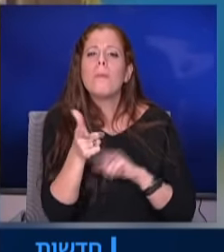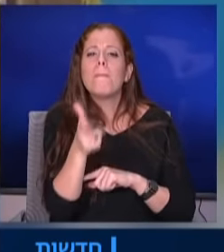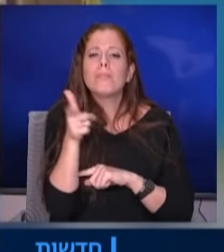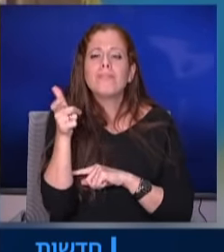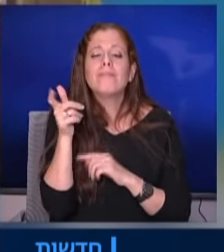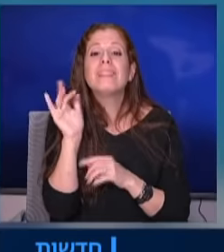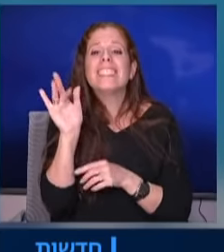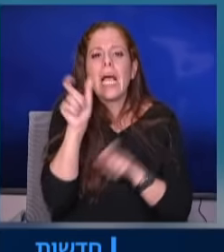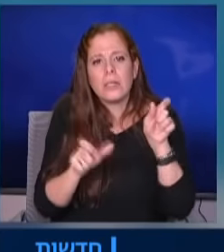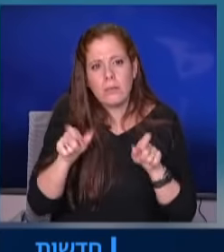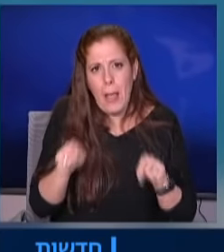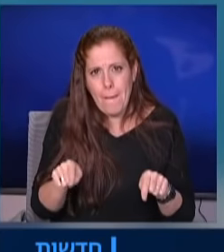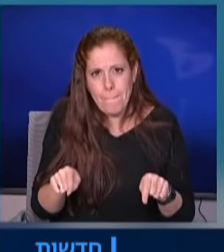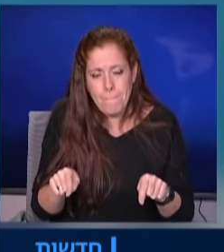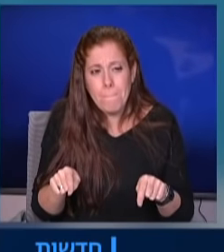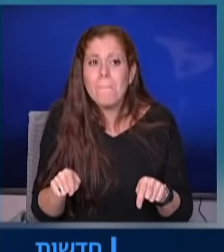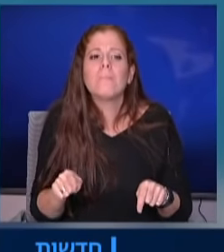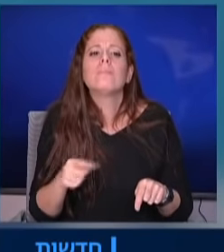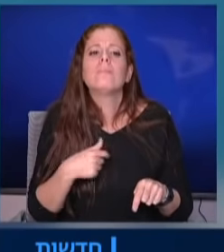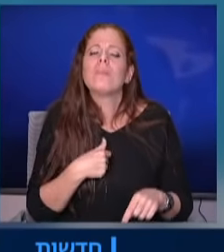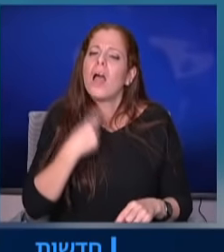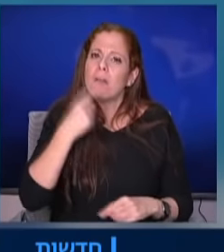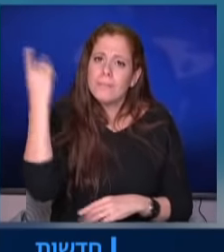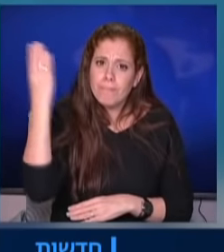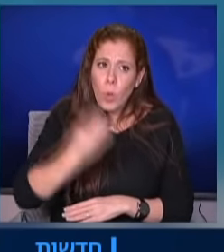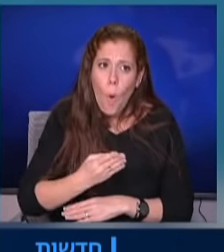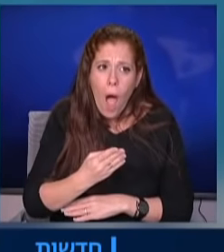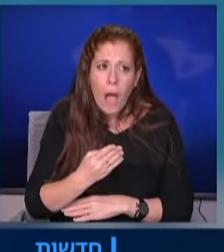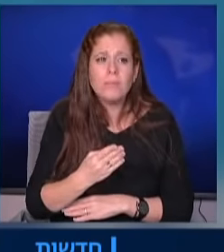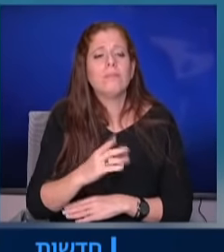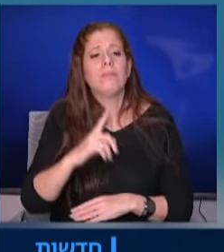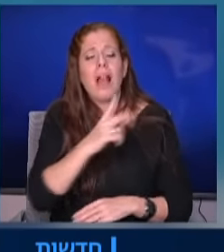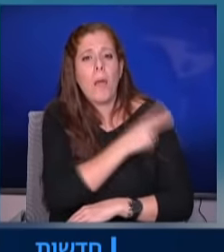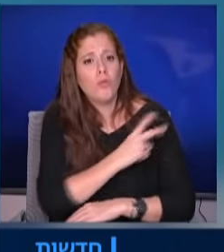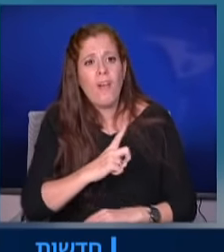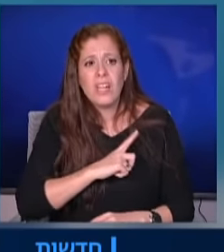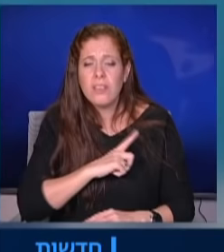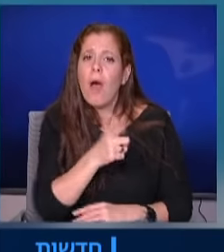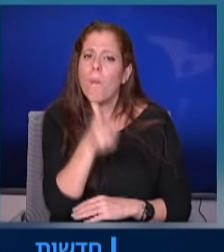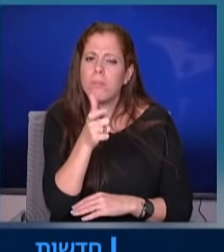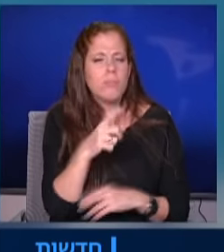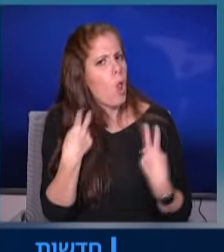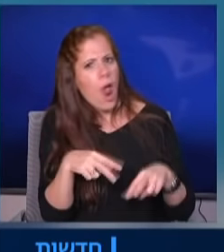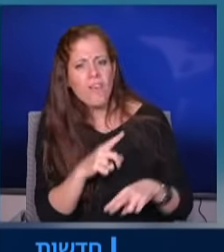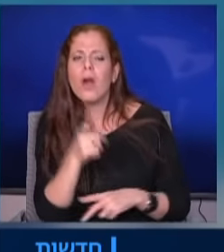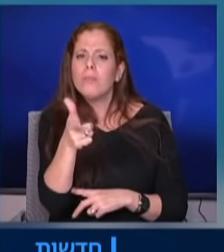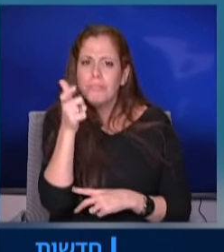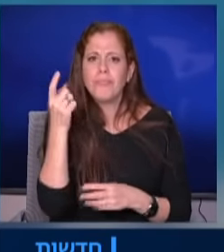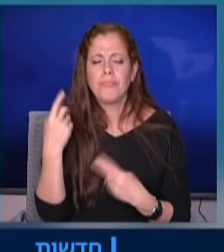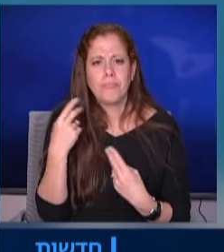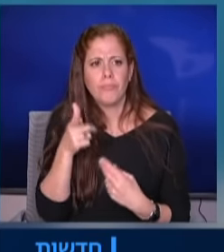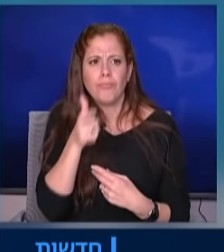оружие в отношении граждан. Правоохранительным органам и армии мною дан приказ открывать огонь на